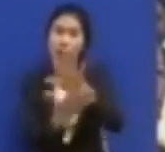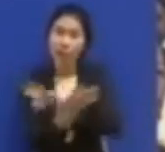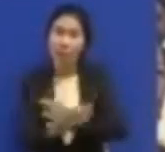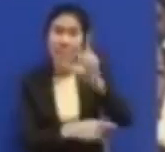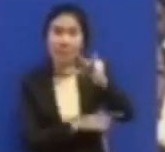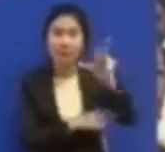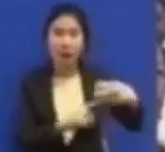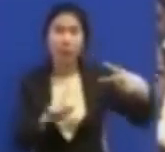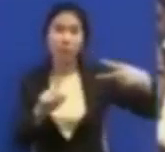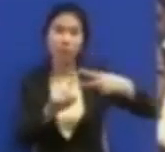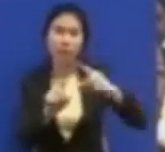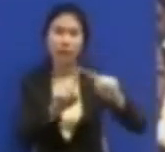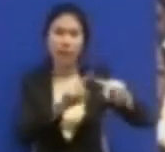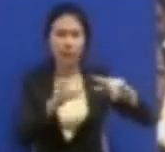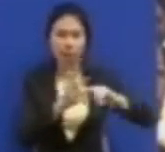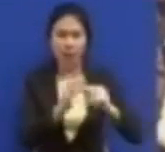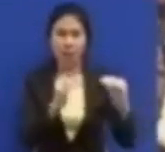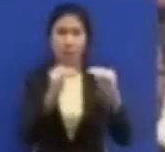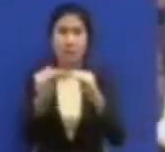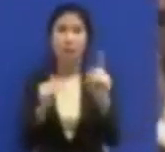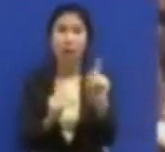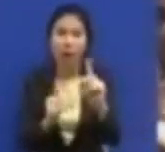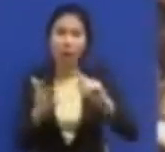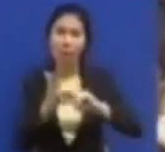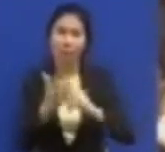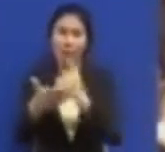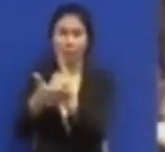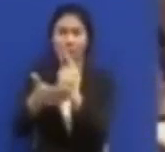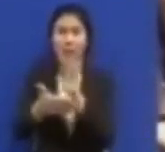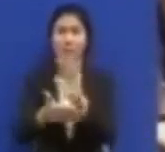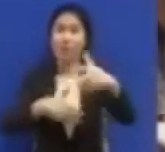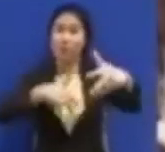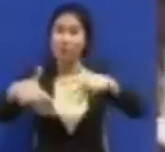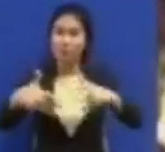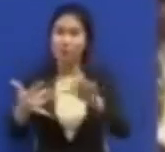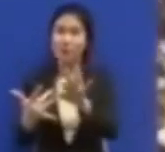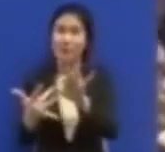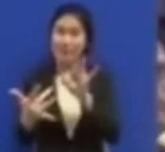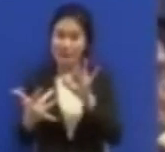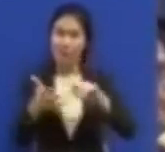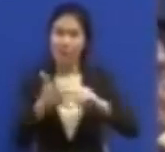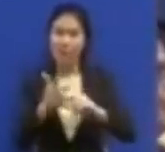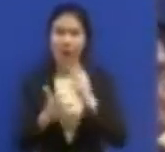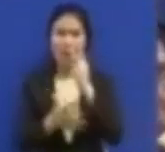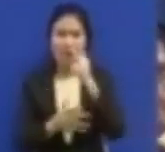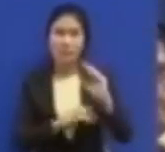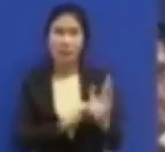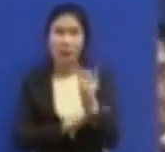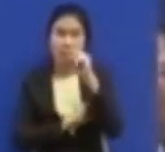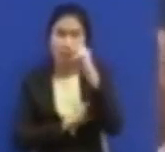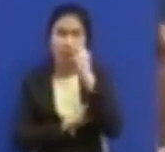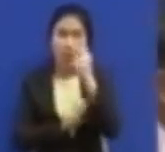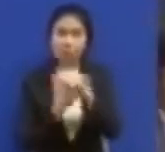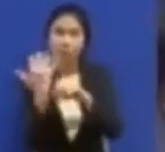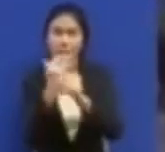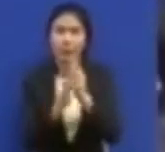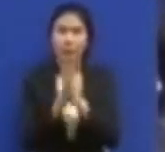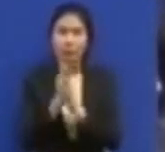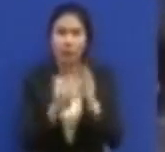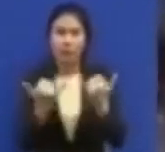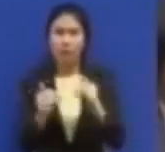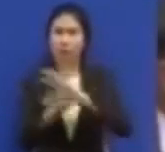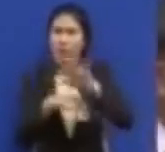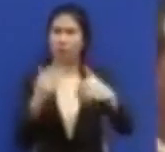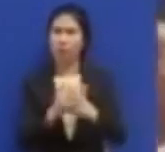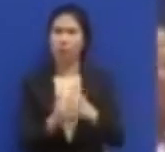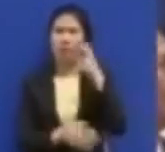ตใหม่ก็เป็นสิทธิเสรีภาพในตัวแทนของพี่น้องประชาชนนอกจากสมาชิกสภาที่อยู่ในนี้แล้วงงตึ๊บแล้วนะท่านประธ